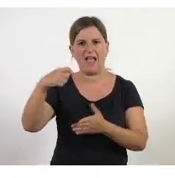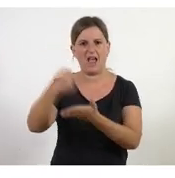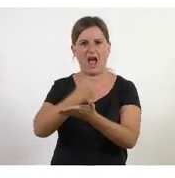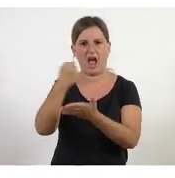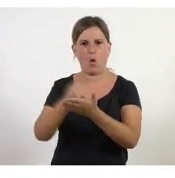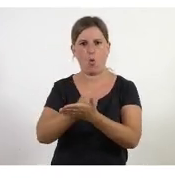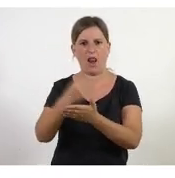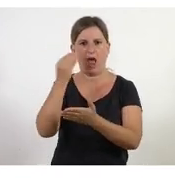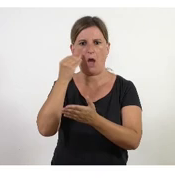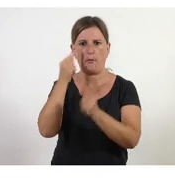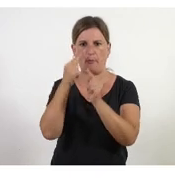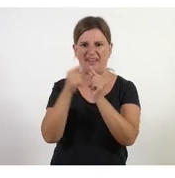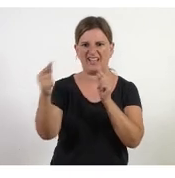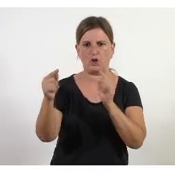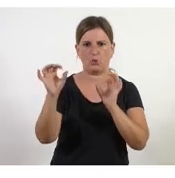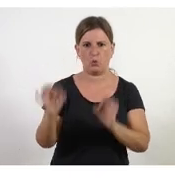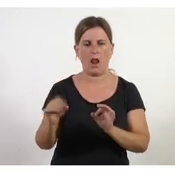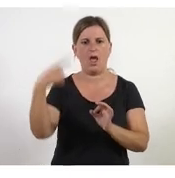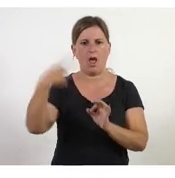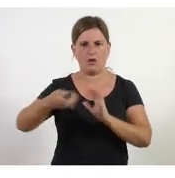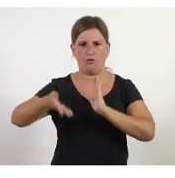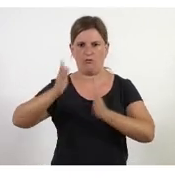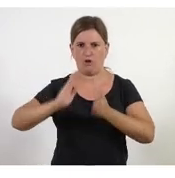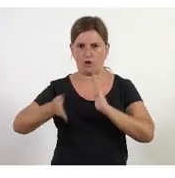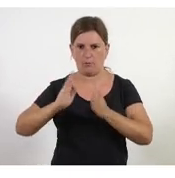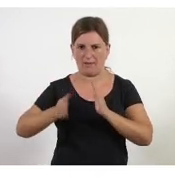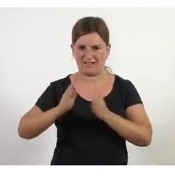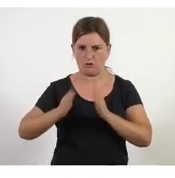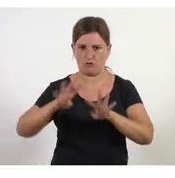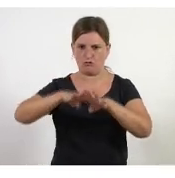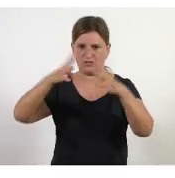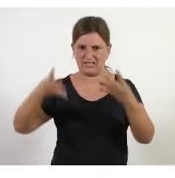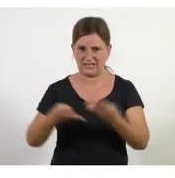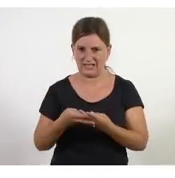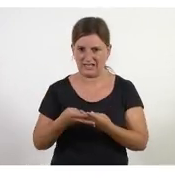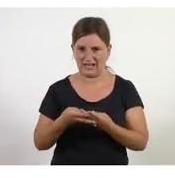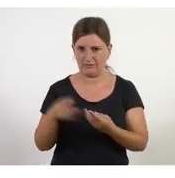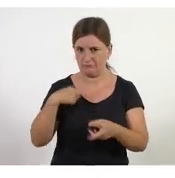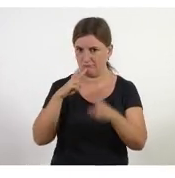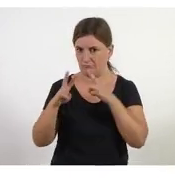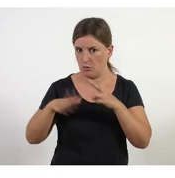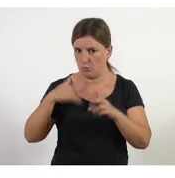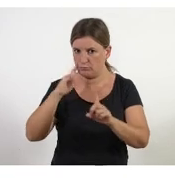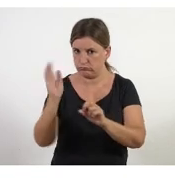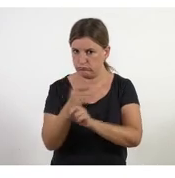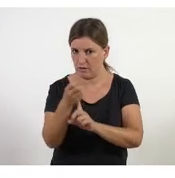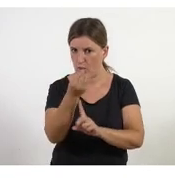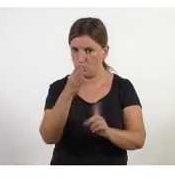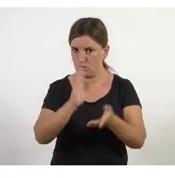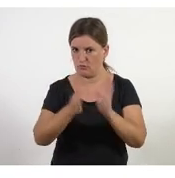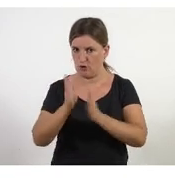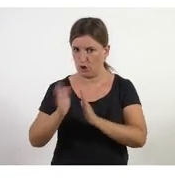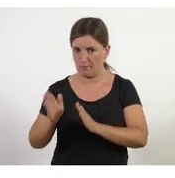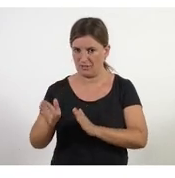que allà trobareu aquelles formacions que es fan en línia. Potser allà, Núria, trobes algunes formacions que us puguin ajudar a